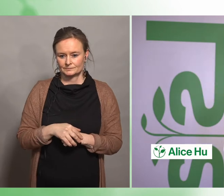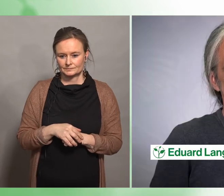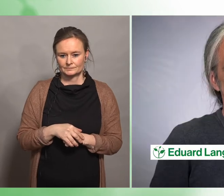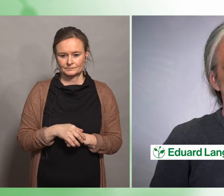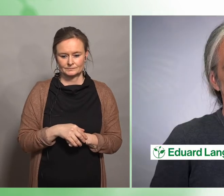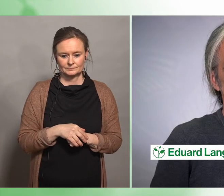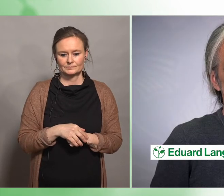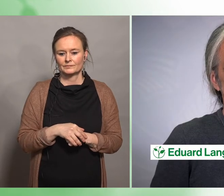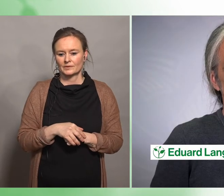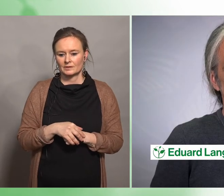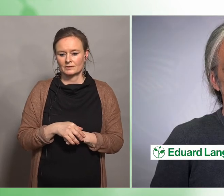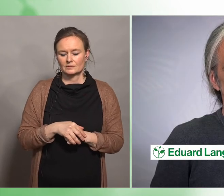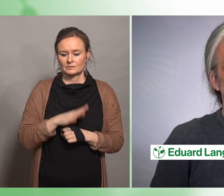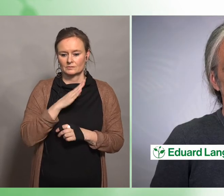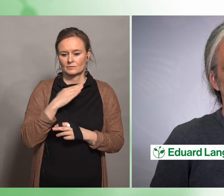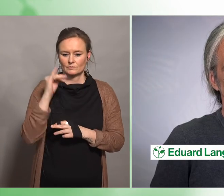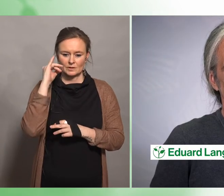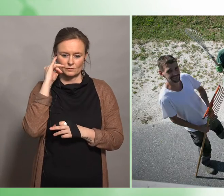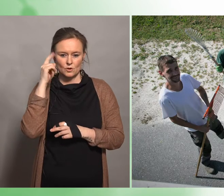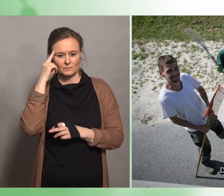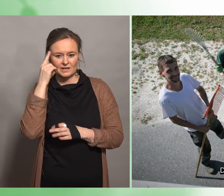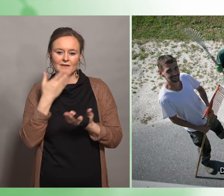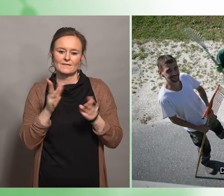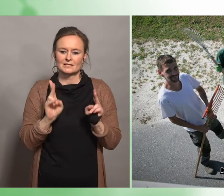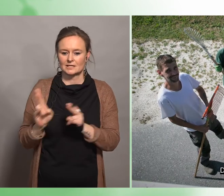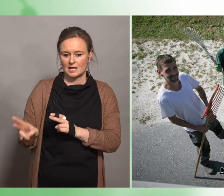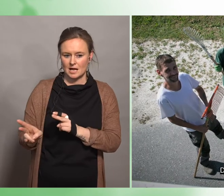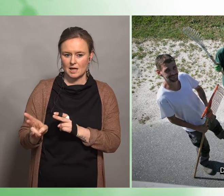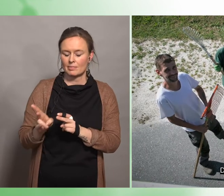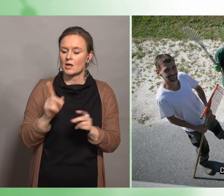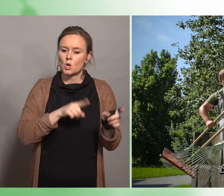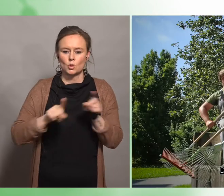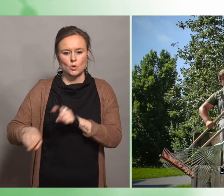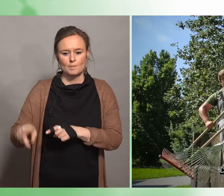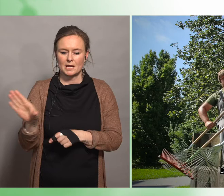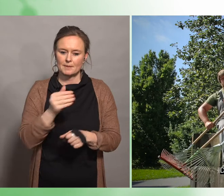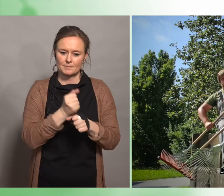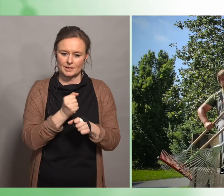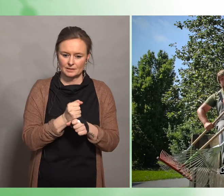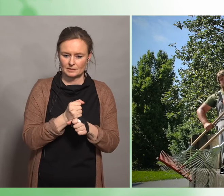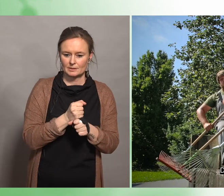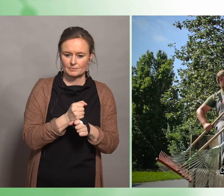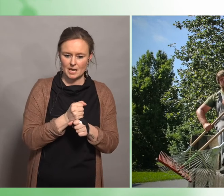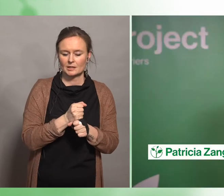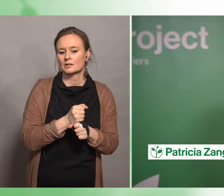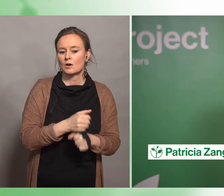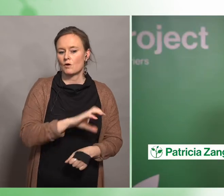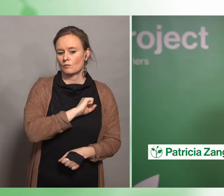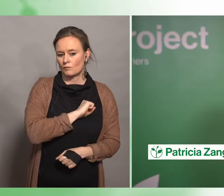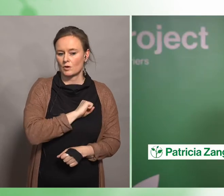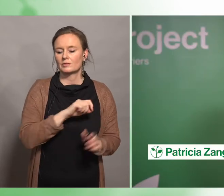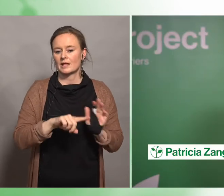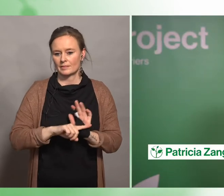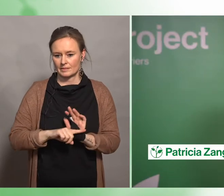abbauen. Du darfst nicht zu viel im Kopf denken, was könnte es sein. Das sind ganz normale Mitarbeiter mit allen Vor- und Nachteilen. Sie können